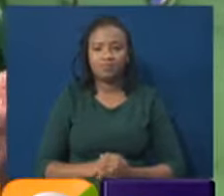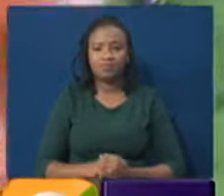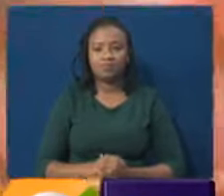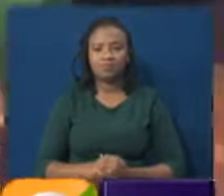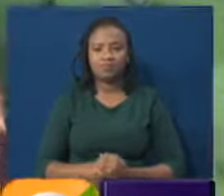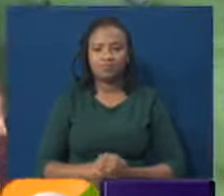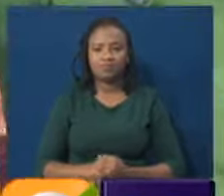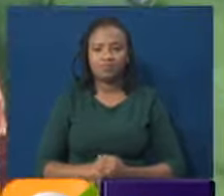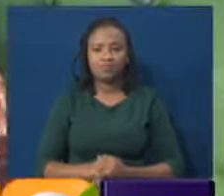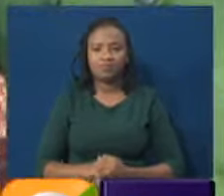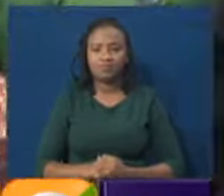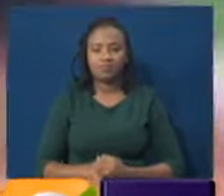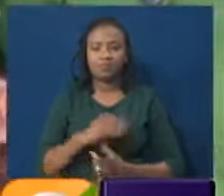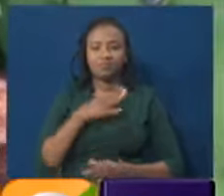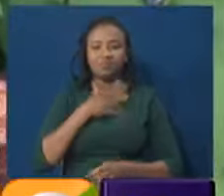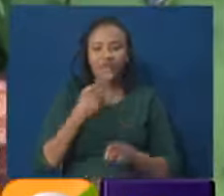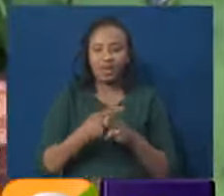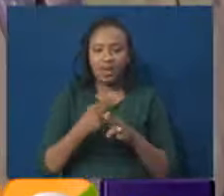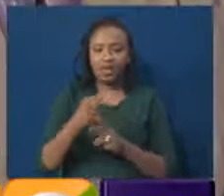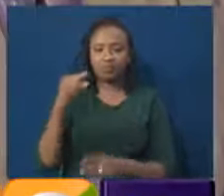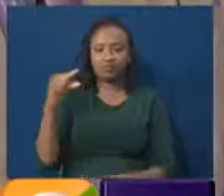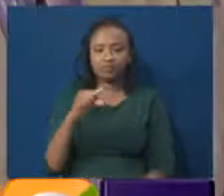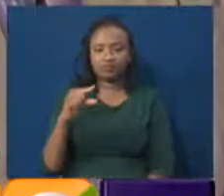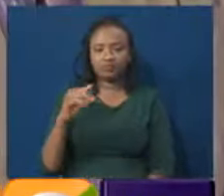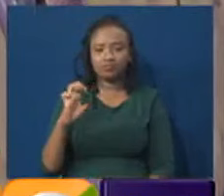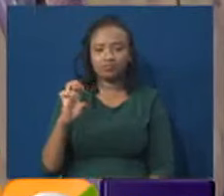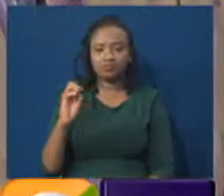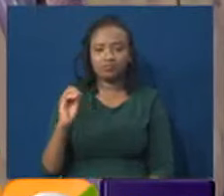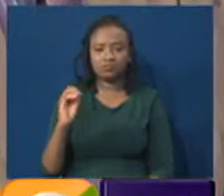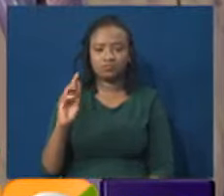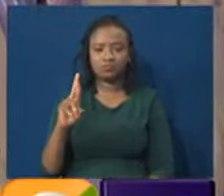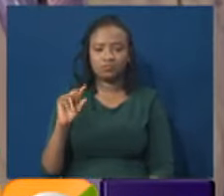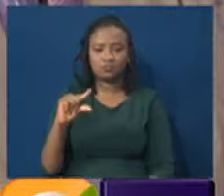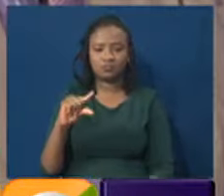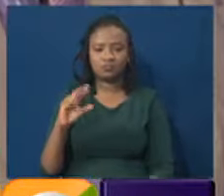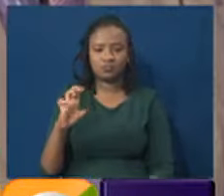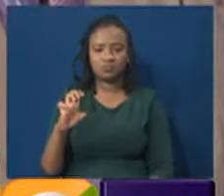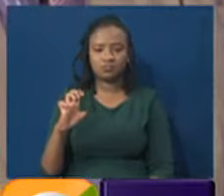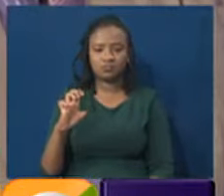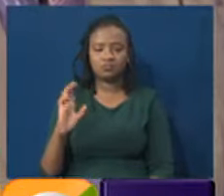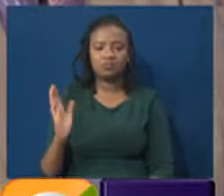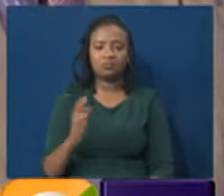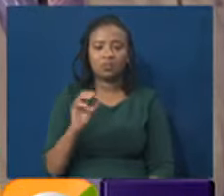Ambunya, resident here in Kibra. I think